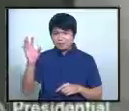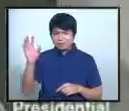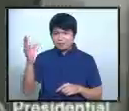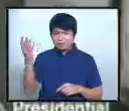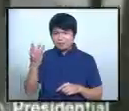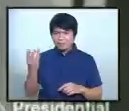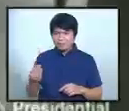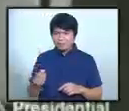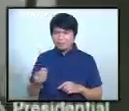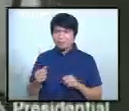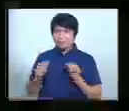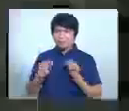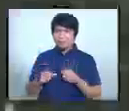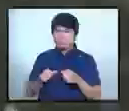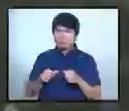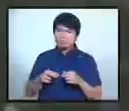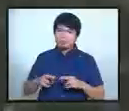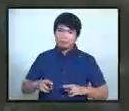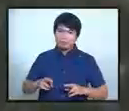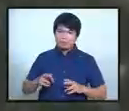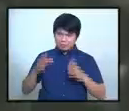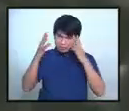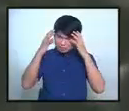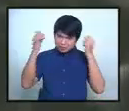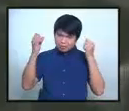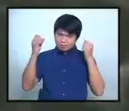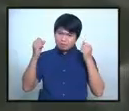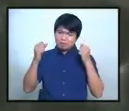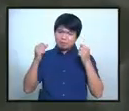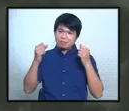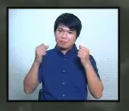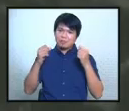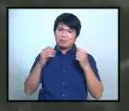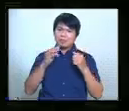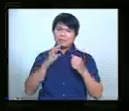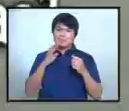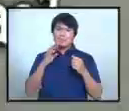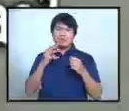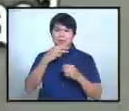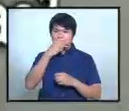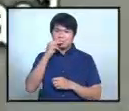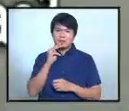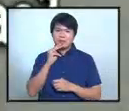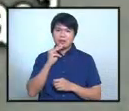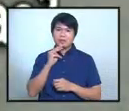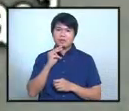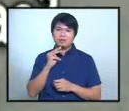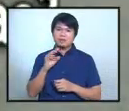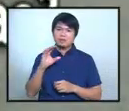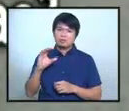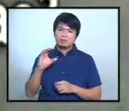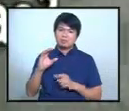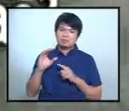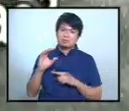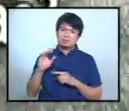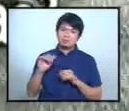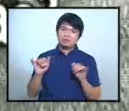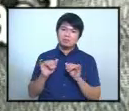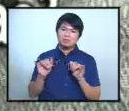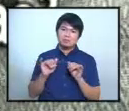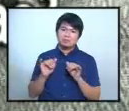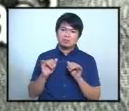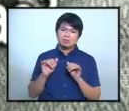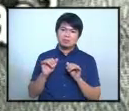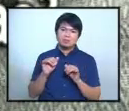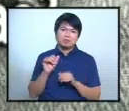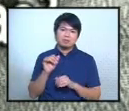na siyang maging presidente? President to be Manny Pacquiao. Or C, dahil pareho silang may